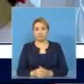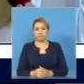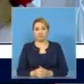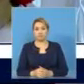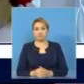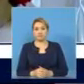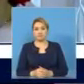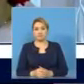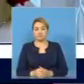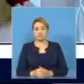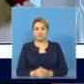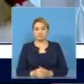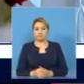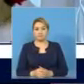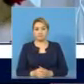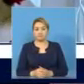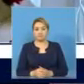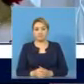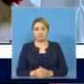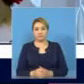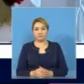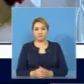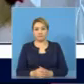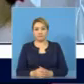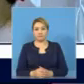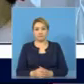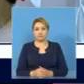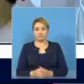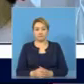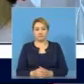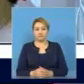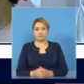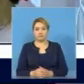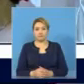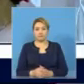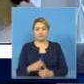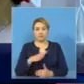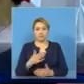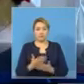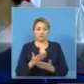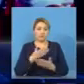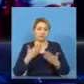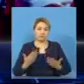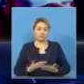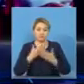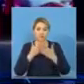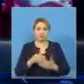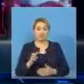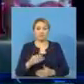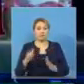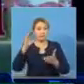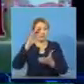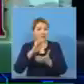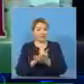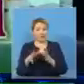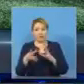это все. Мы вдохновляемся, воодушевляемся, мы живем благодаря творчеству. Без него мы не представляем свою жизнь. Василий и Людмила